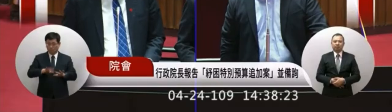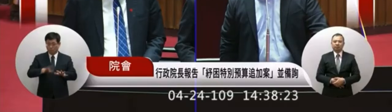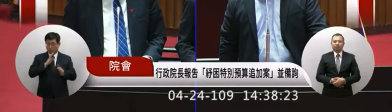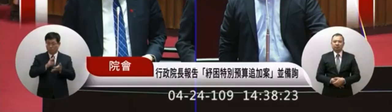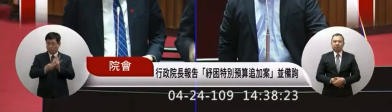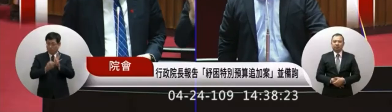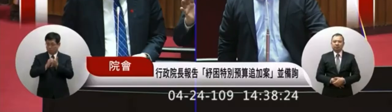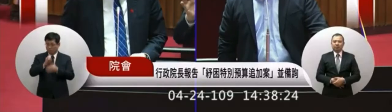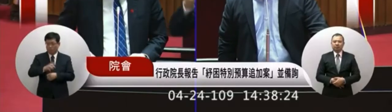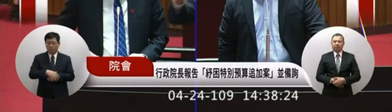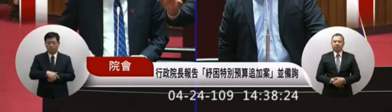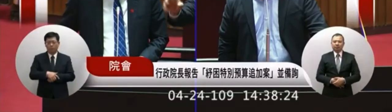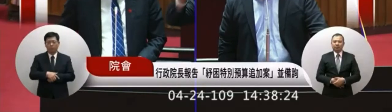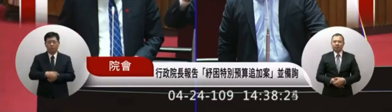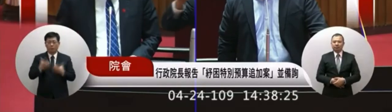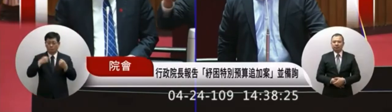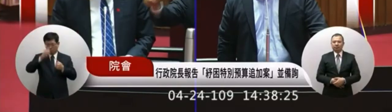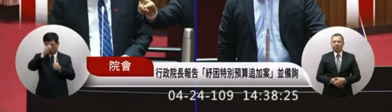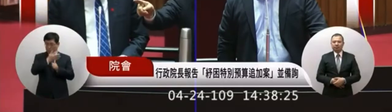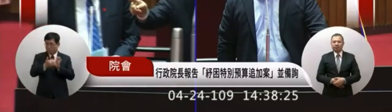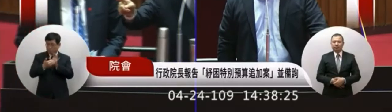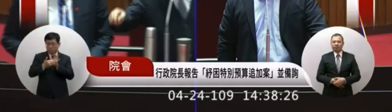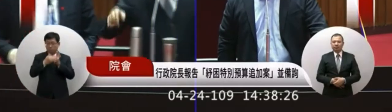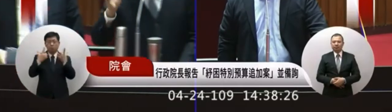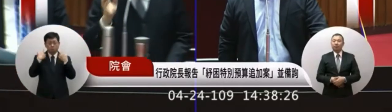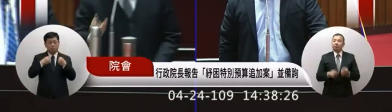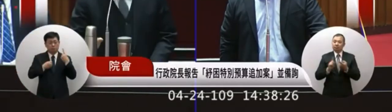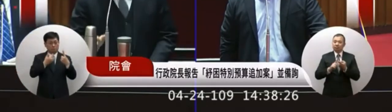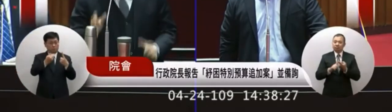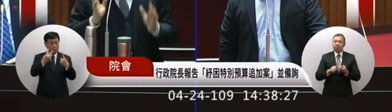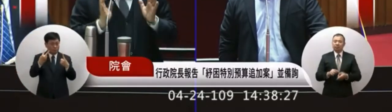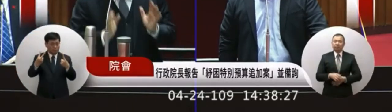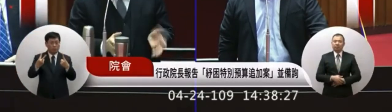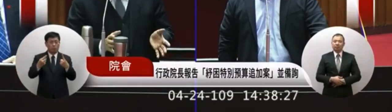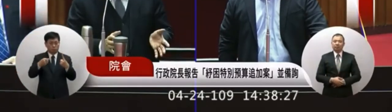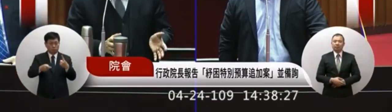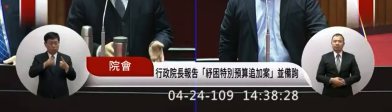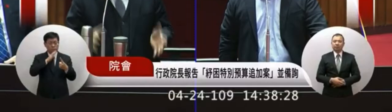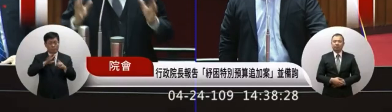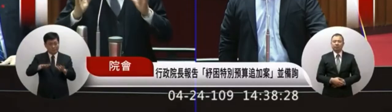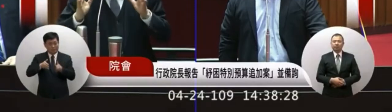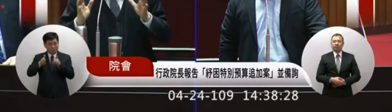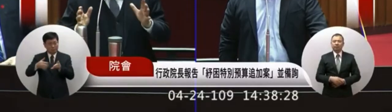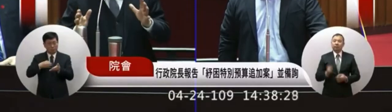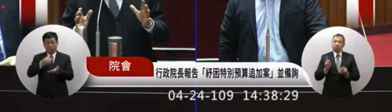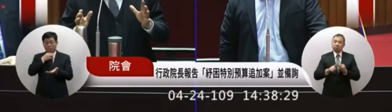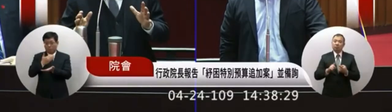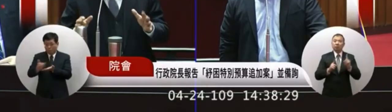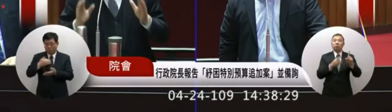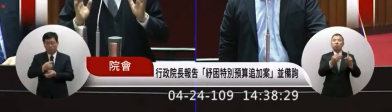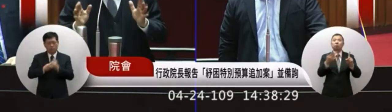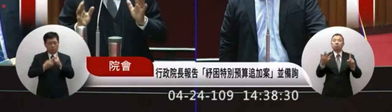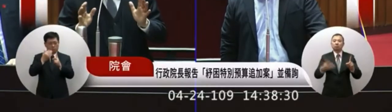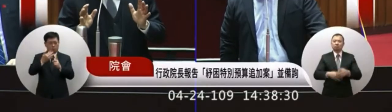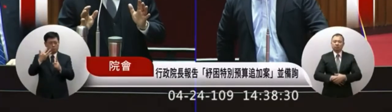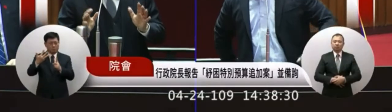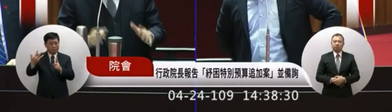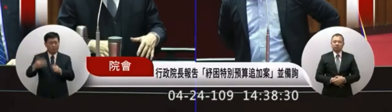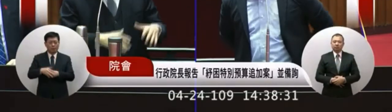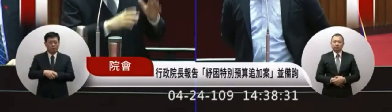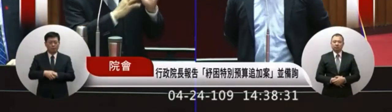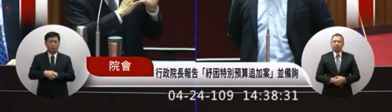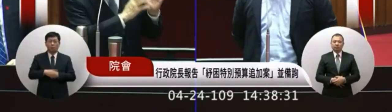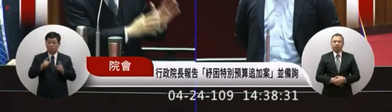委婉了解是。咱的防疫唔得1922，啊，即话调即个纾困， 咱1988， 啊，